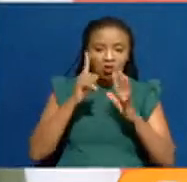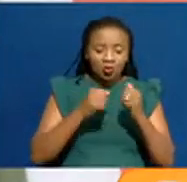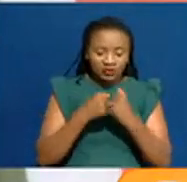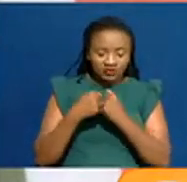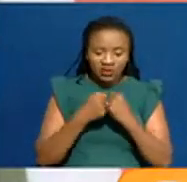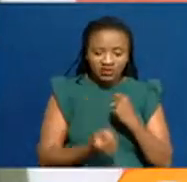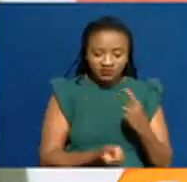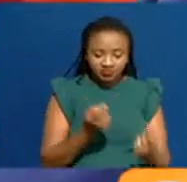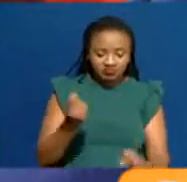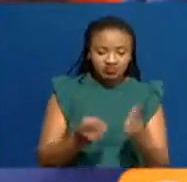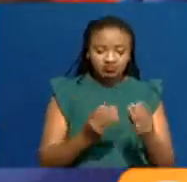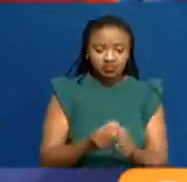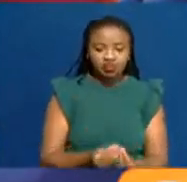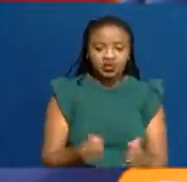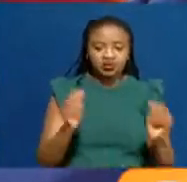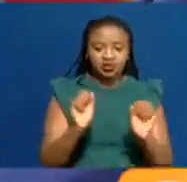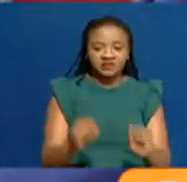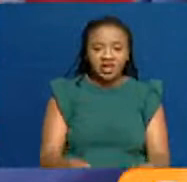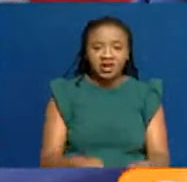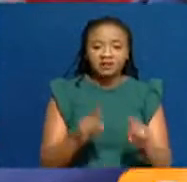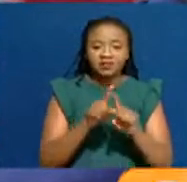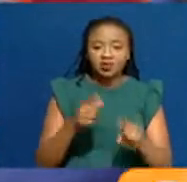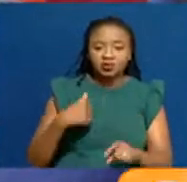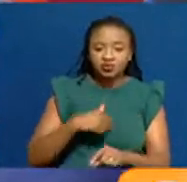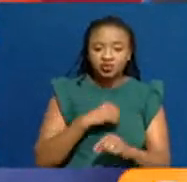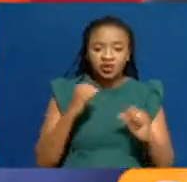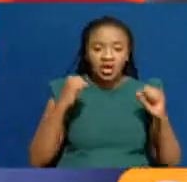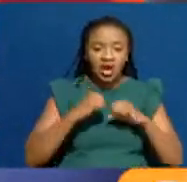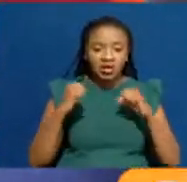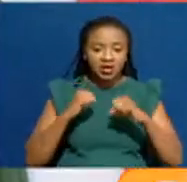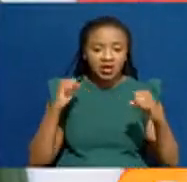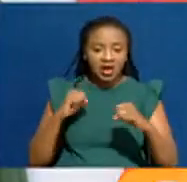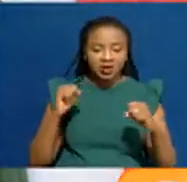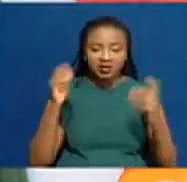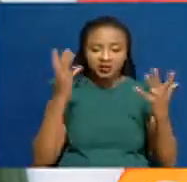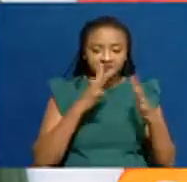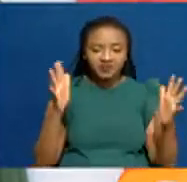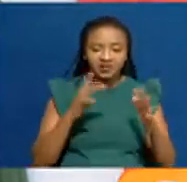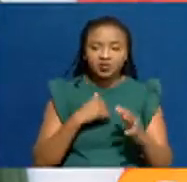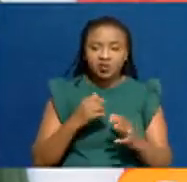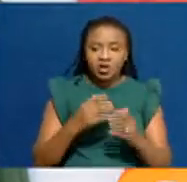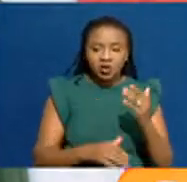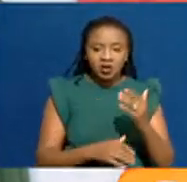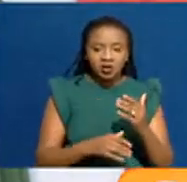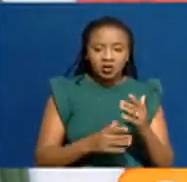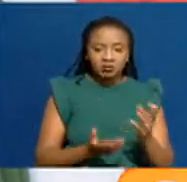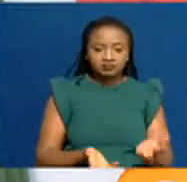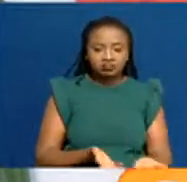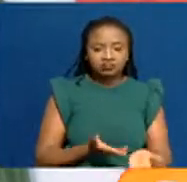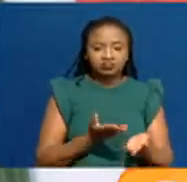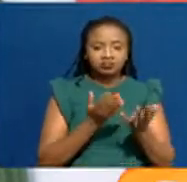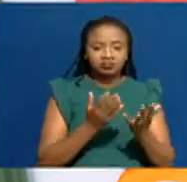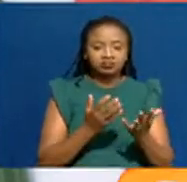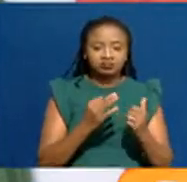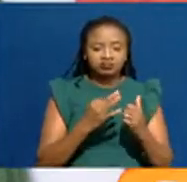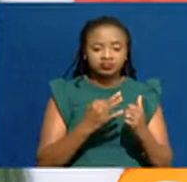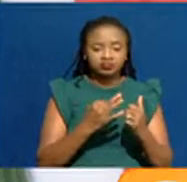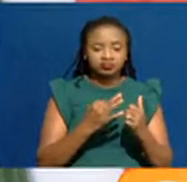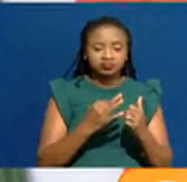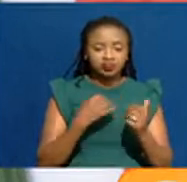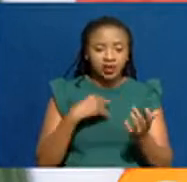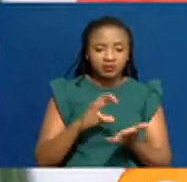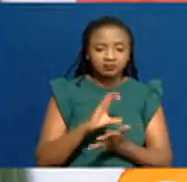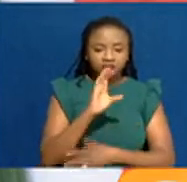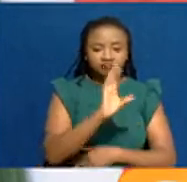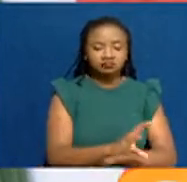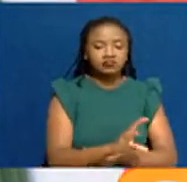iko hapa katikati. Na tumekubaliana anajenga hapa, tunaweka milioni 80 ya kujenga a